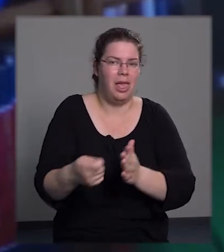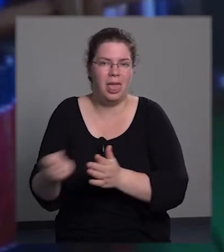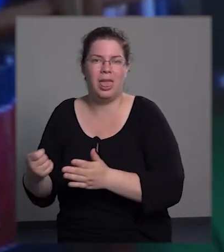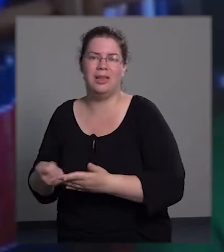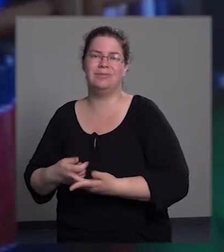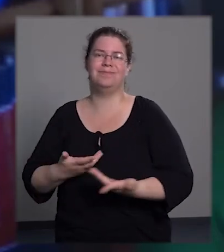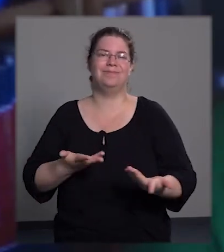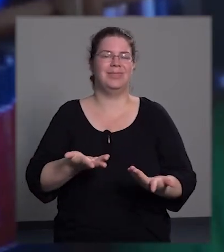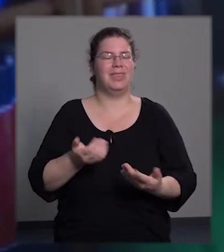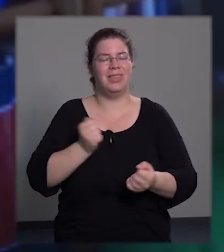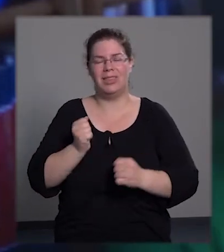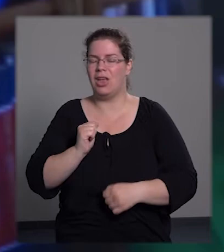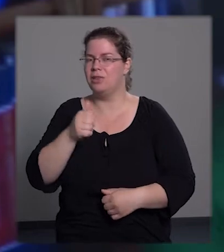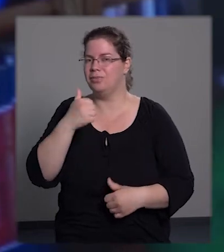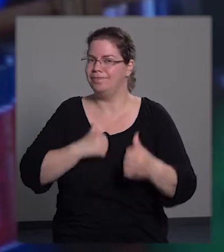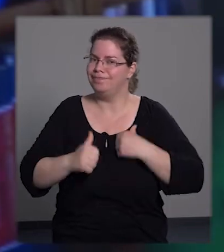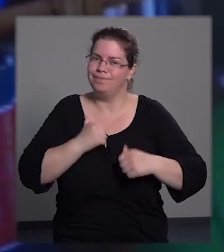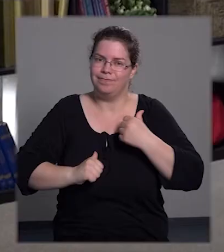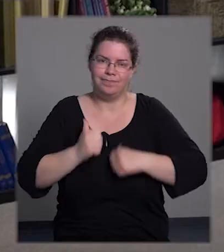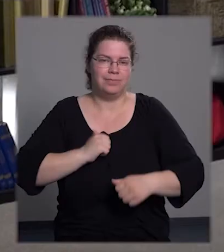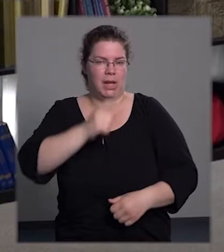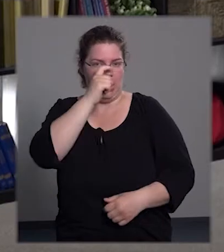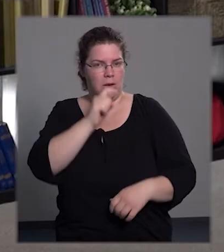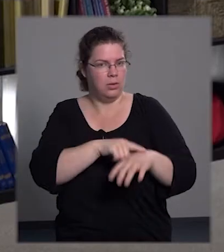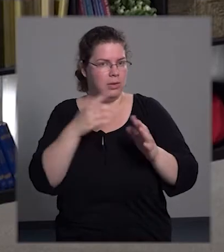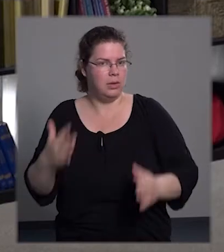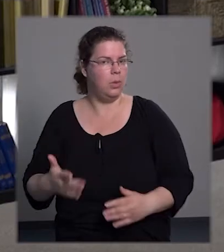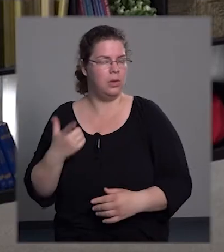egy nagyon-nagyon rossz időszak következett az ő életükben.